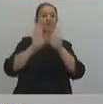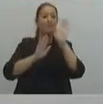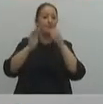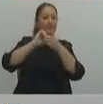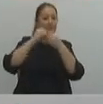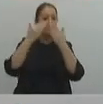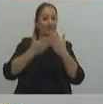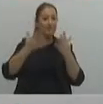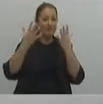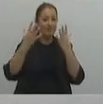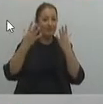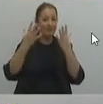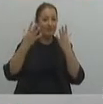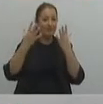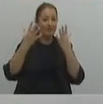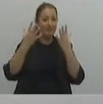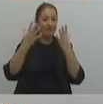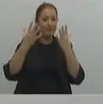ile kabul edilmiştir.